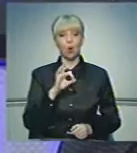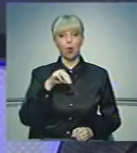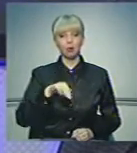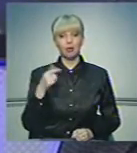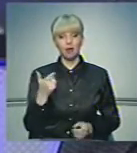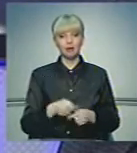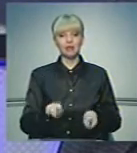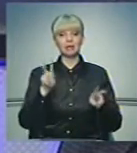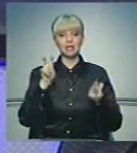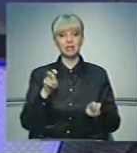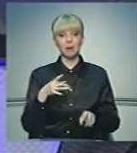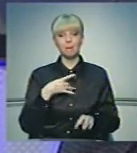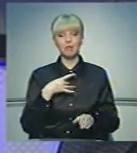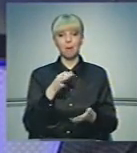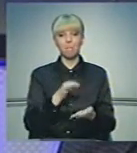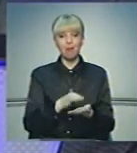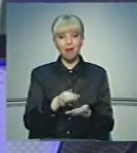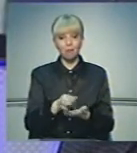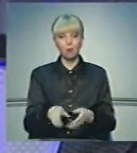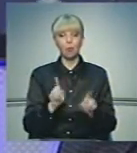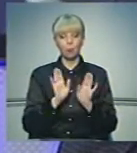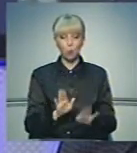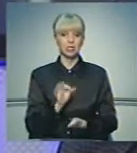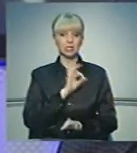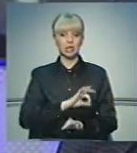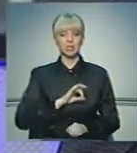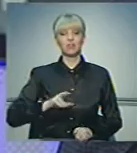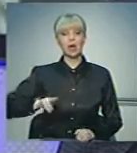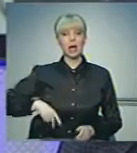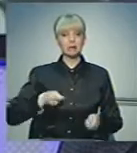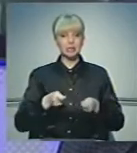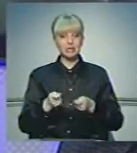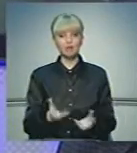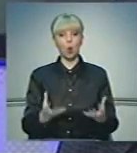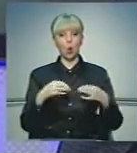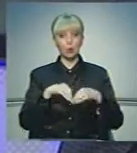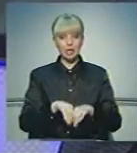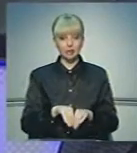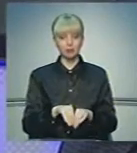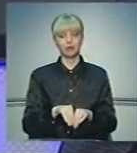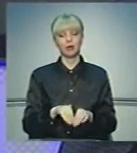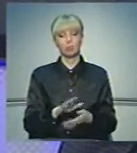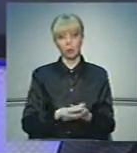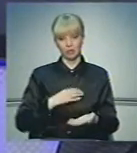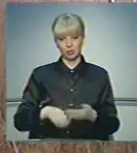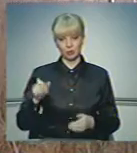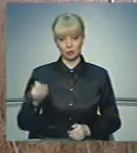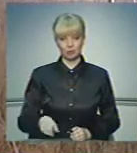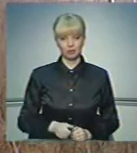і є так званими білими плямами, буде застосоване адміністративне об'єднання. Продовжує Наталя